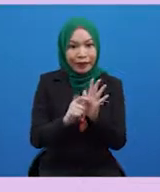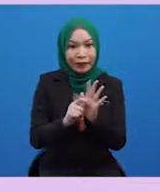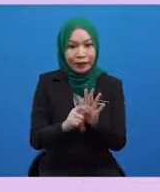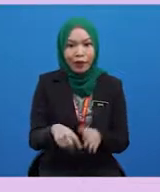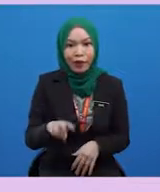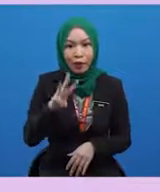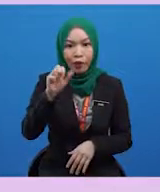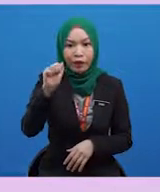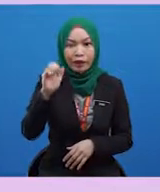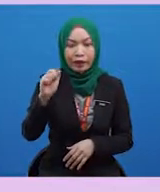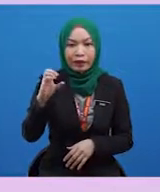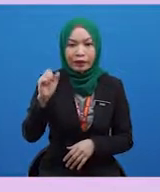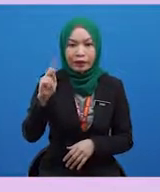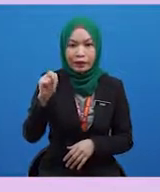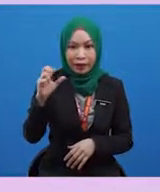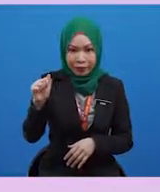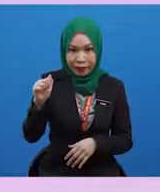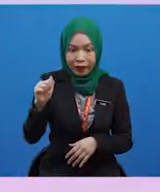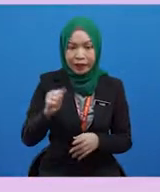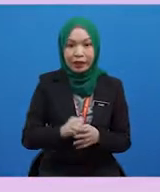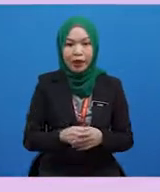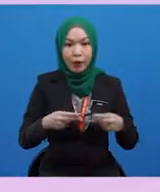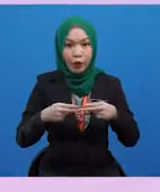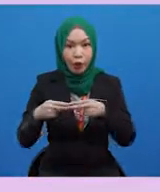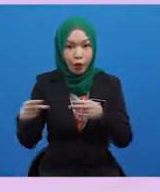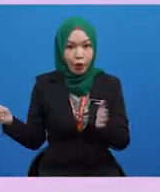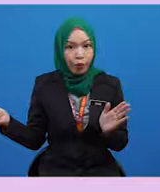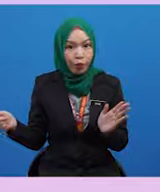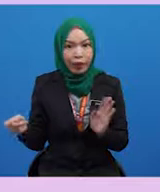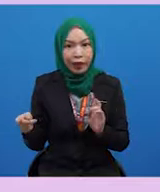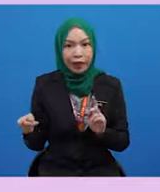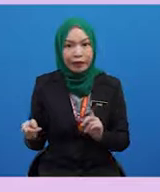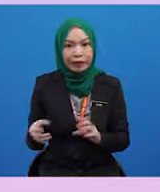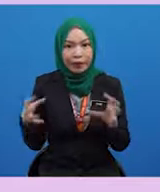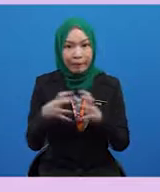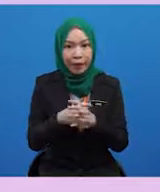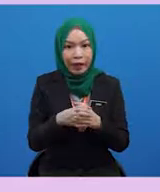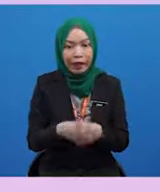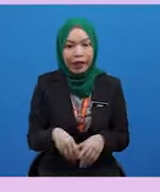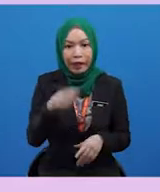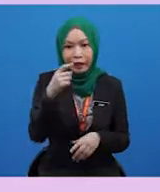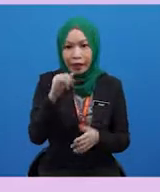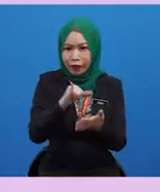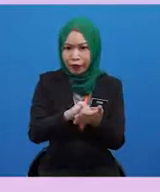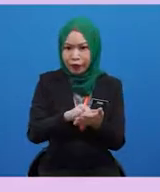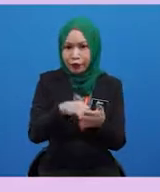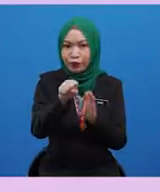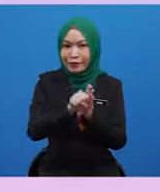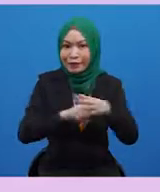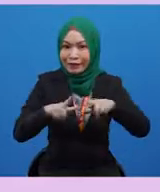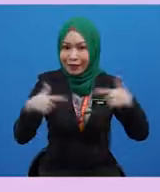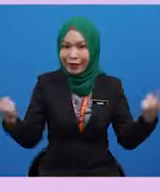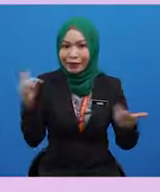penghubung tambahan, iaitu selain itu digunakan untuk memberikan maklumat tambahan tentang alat tulis